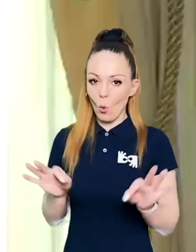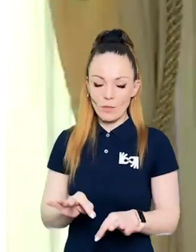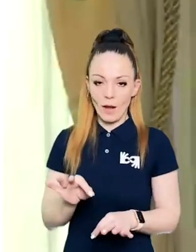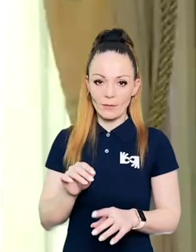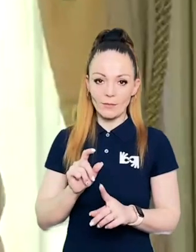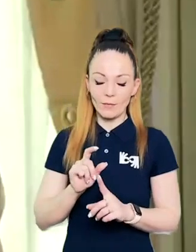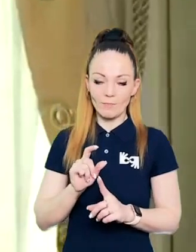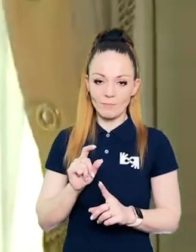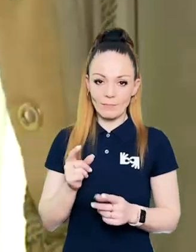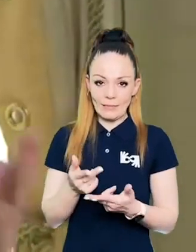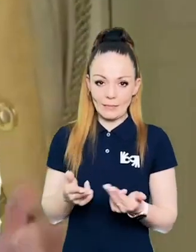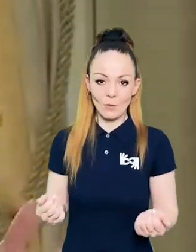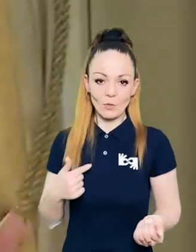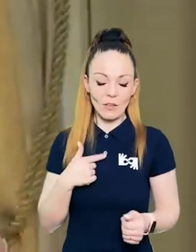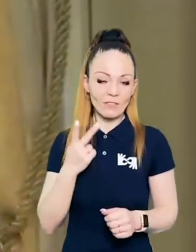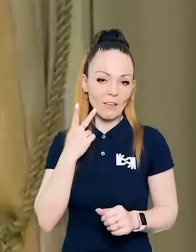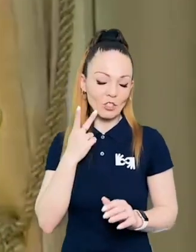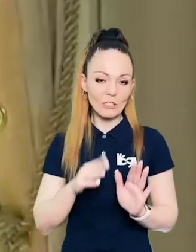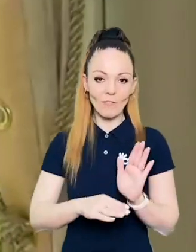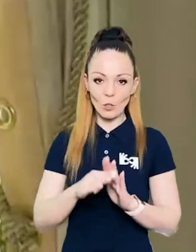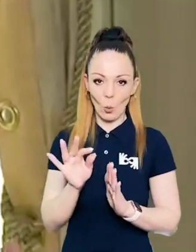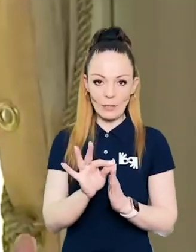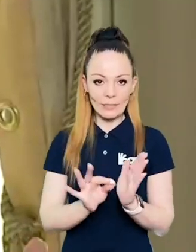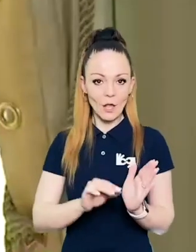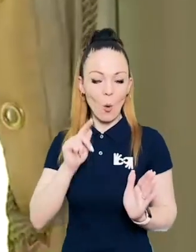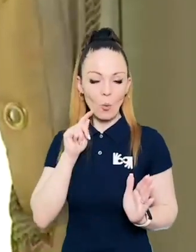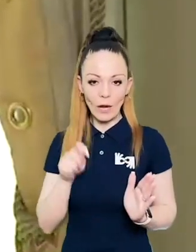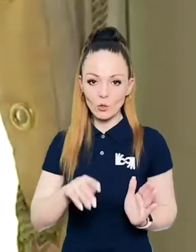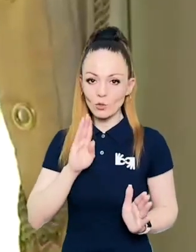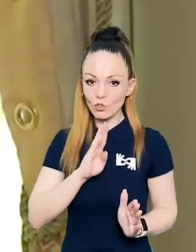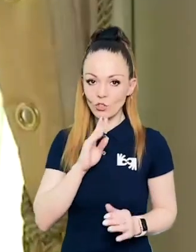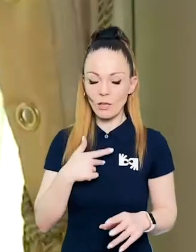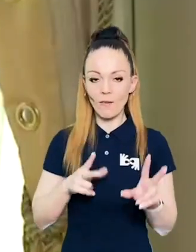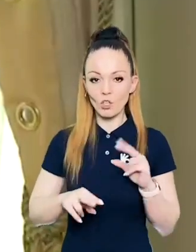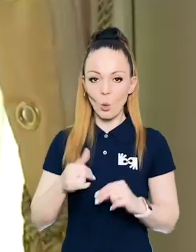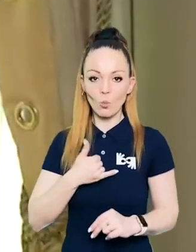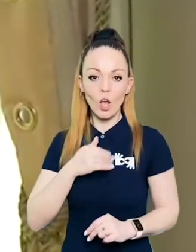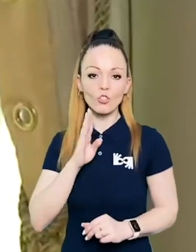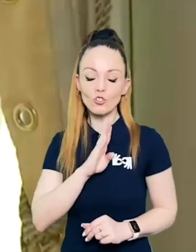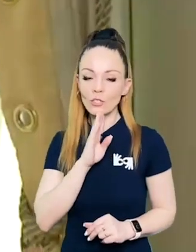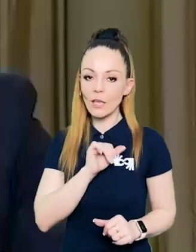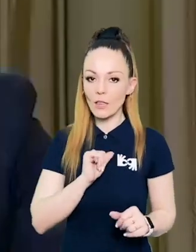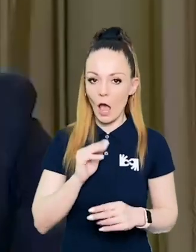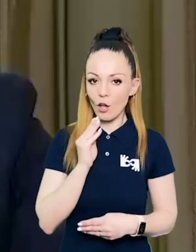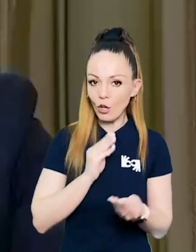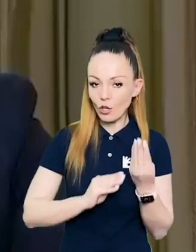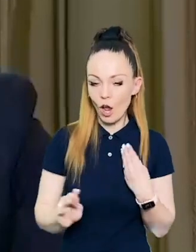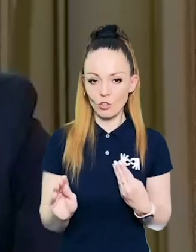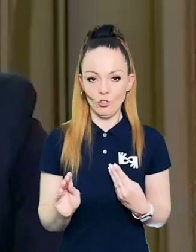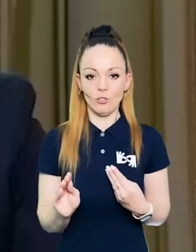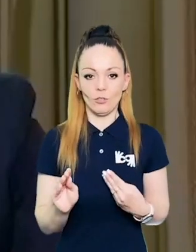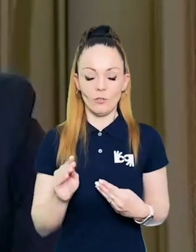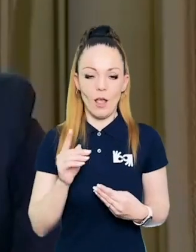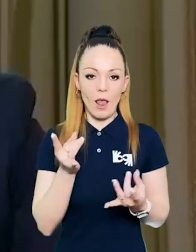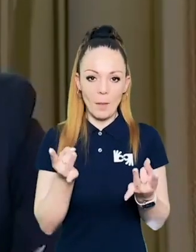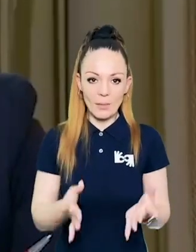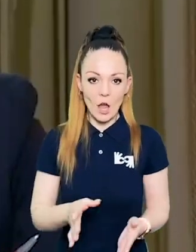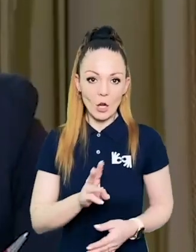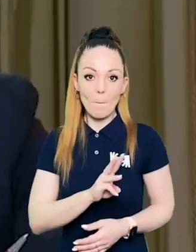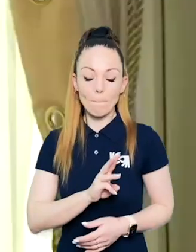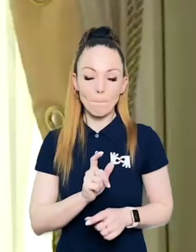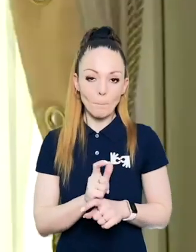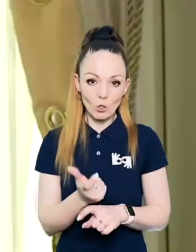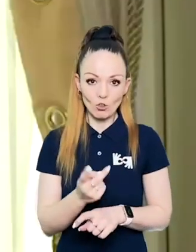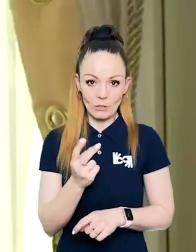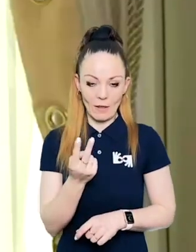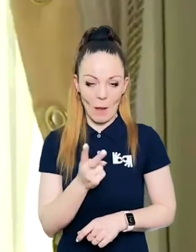одразу зізнаюся, я завжди високо цінила українську жінку. Я вважаю, що в нас жінки найкращі. І в нас елементарно більше